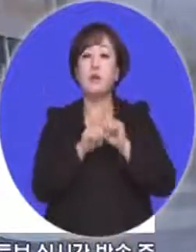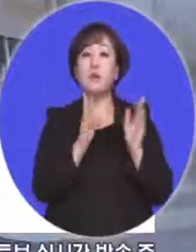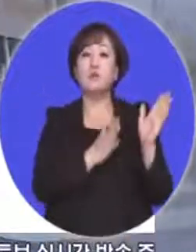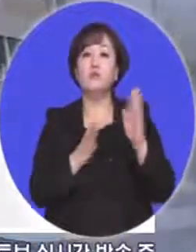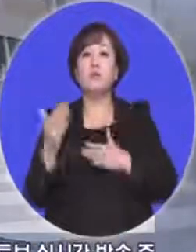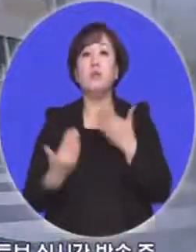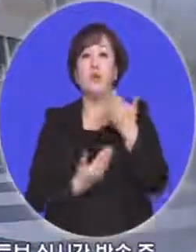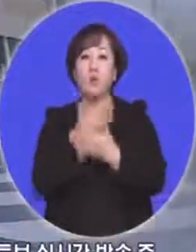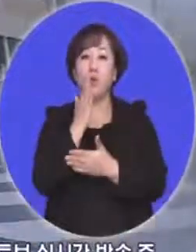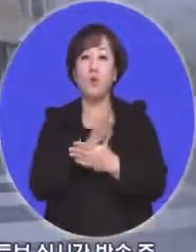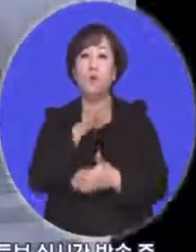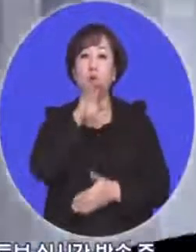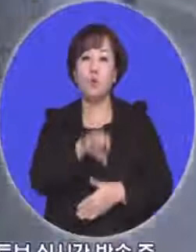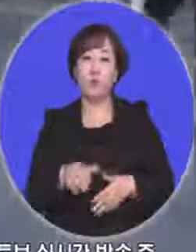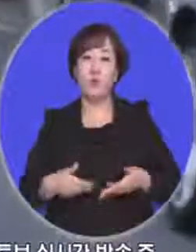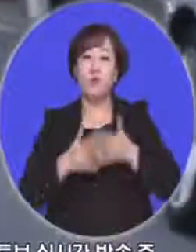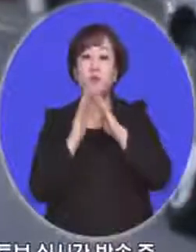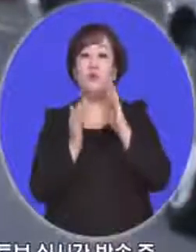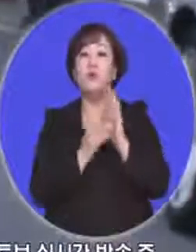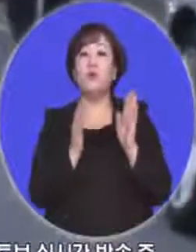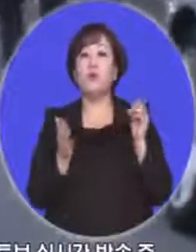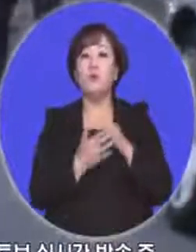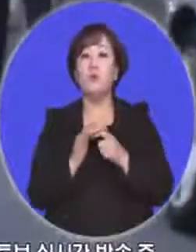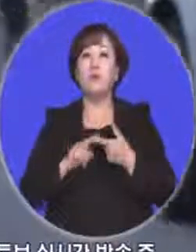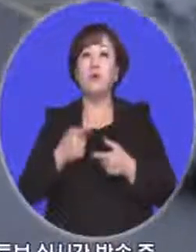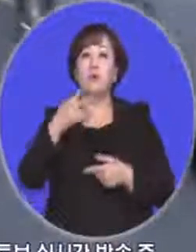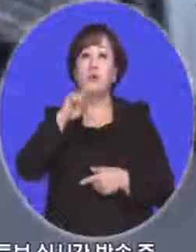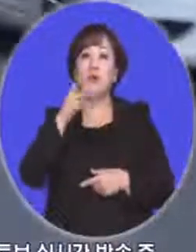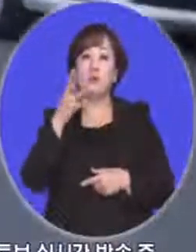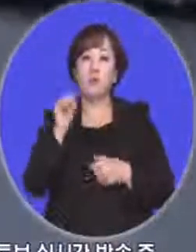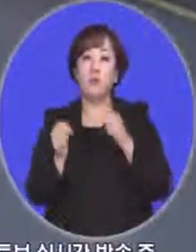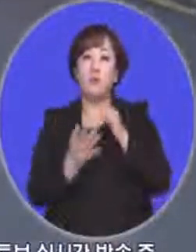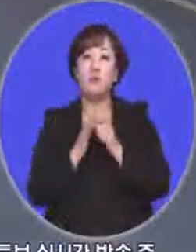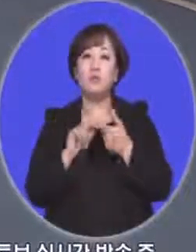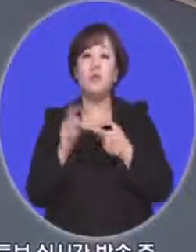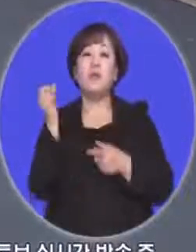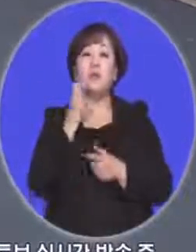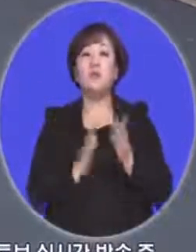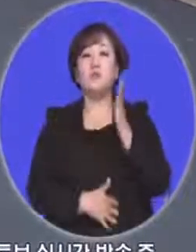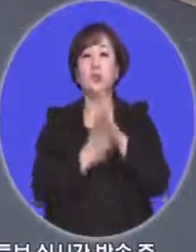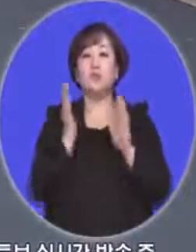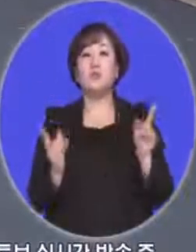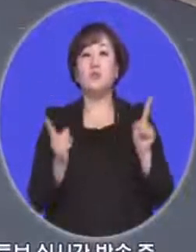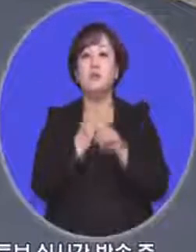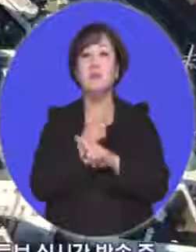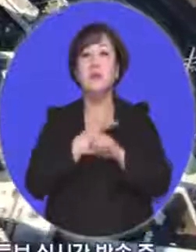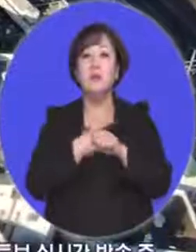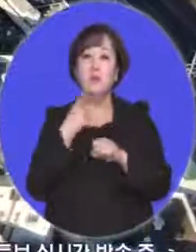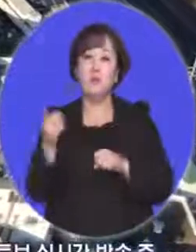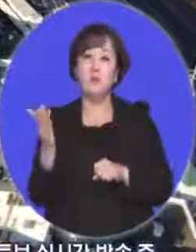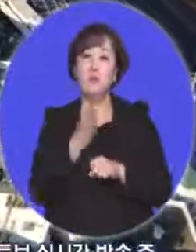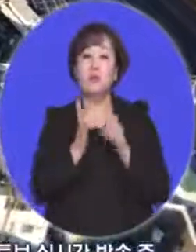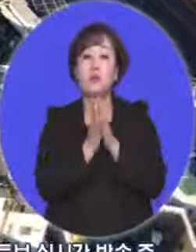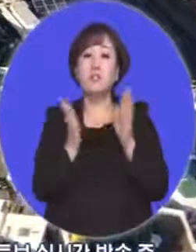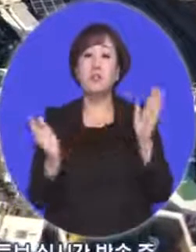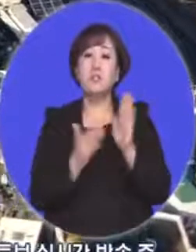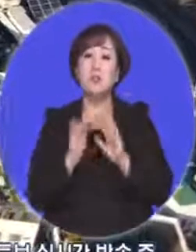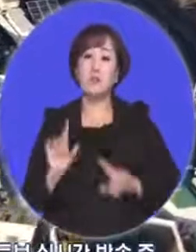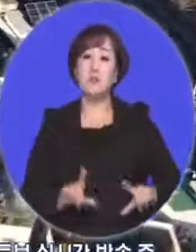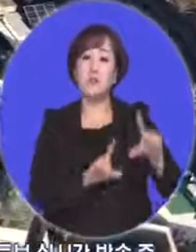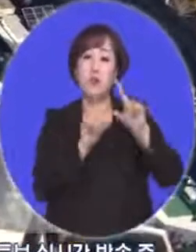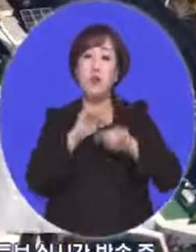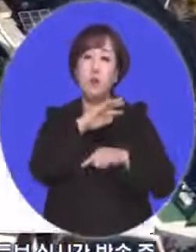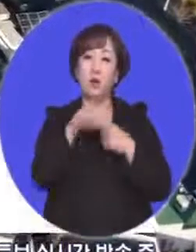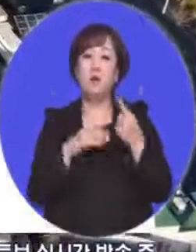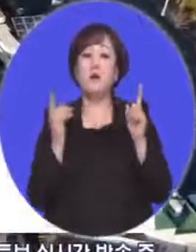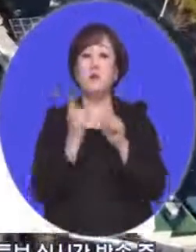교류 공간도 마련됩니다. 서부동 일원의 도시재생 사업도 내년부터 본격 추진됩니다. 생활환경 개선을